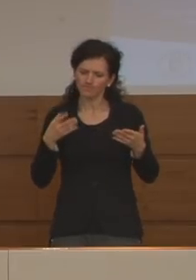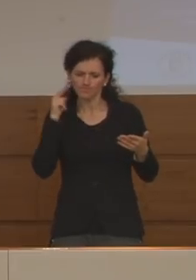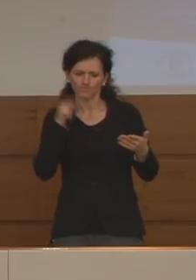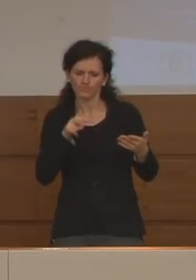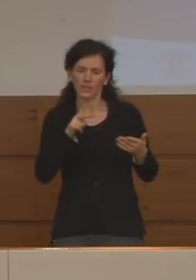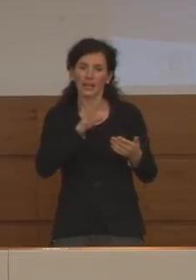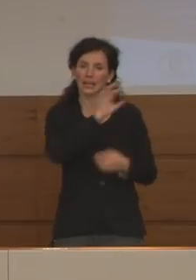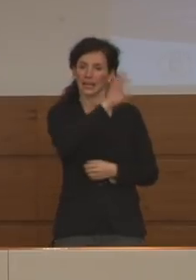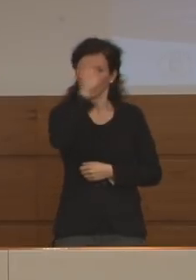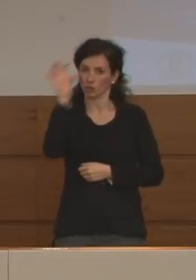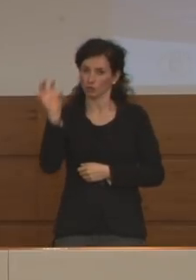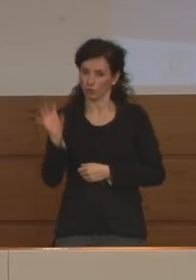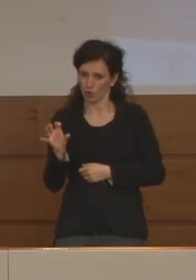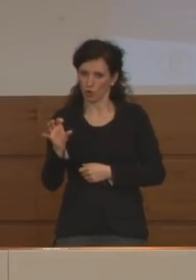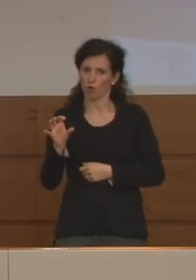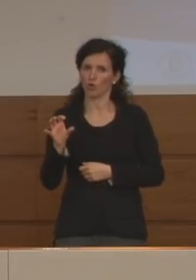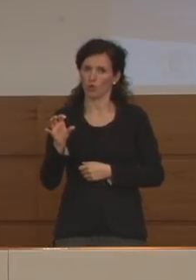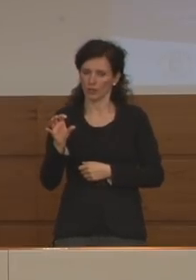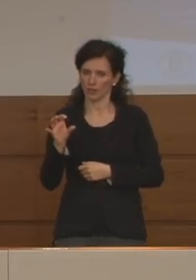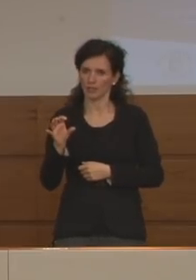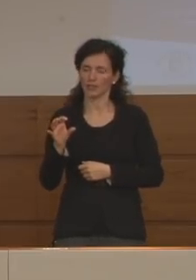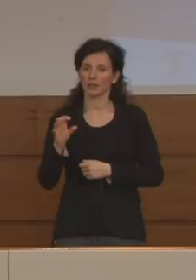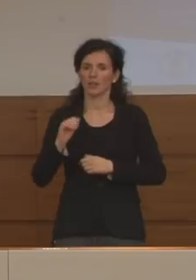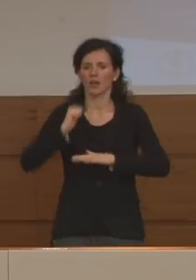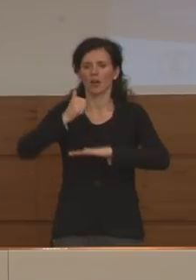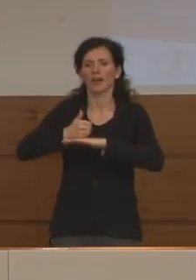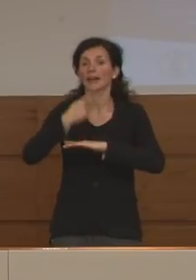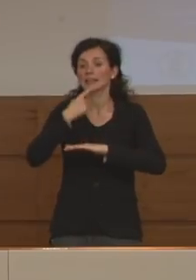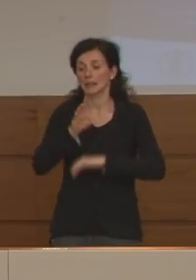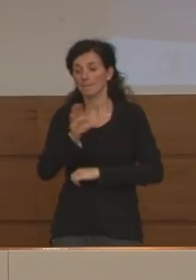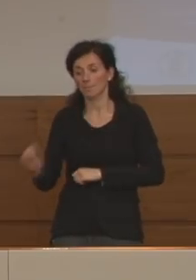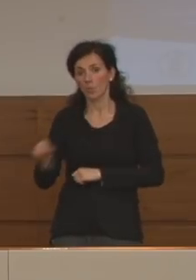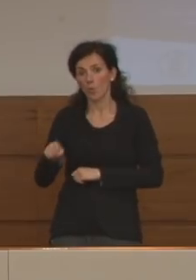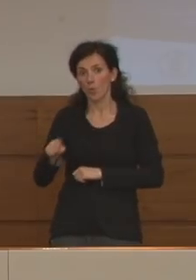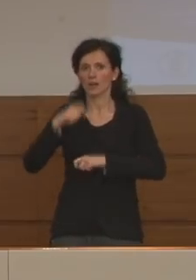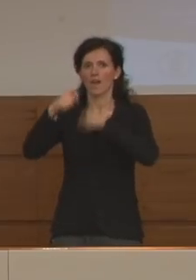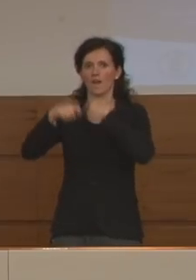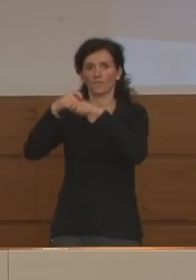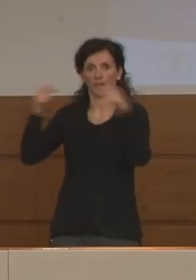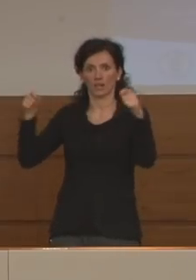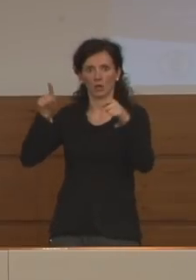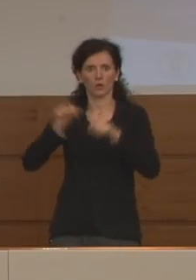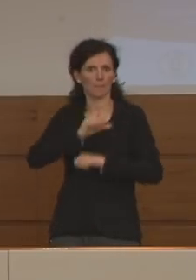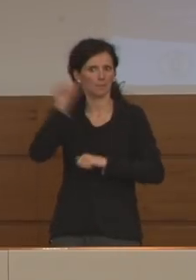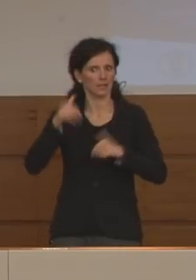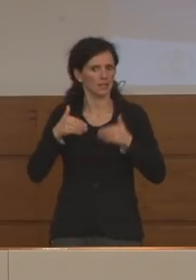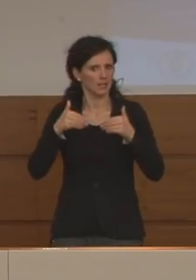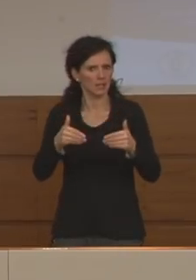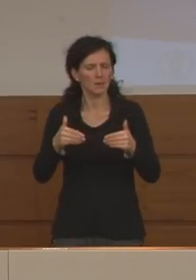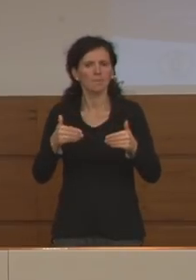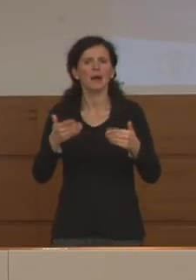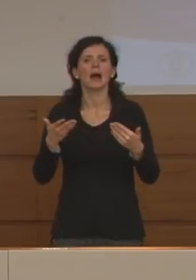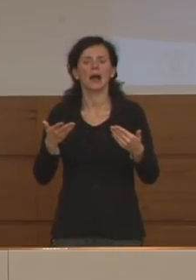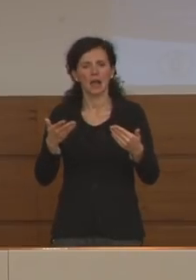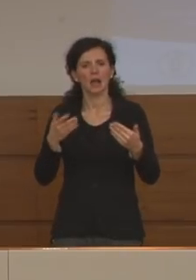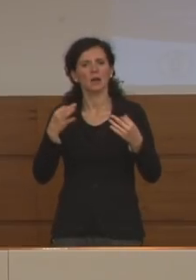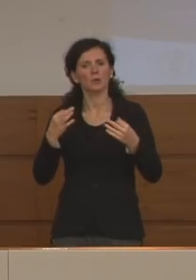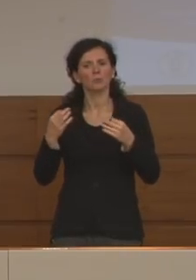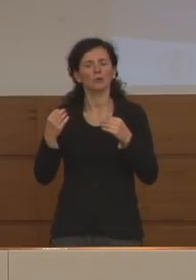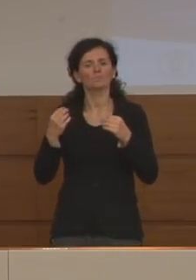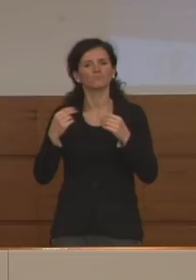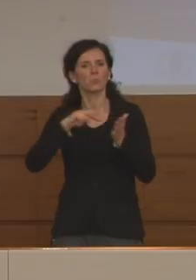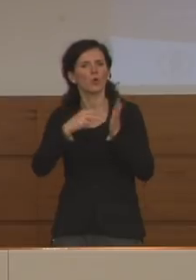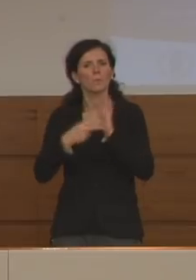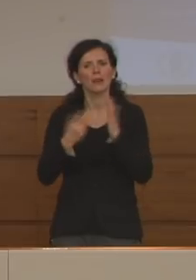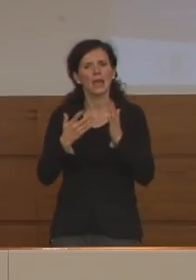capitanate in qualche modo dalla puglia soprattutto e dal friuli venezia giulia nei confronti proprio del governo per